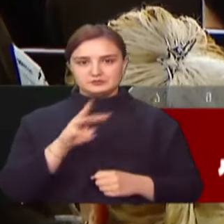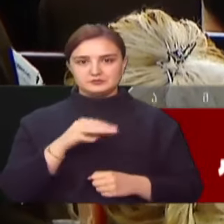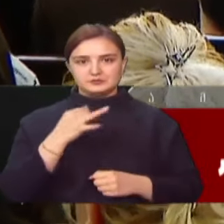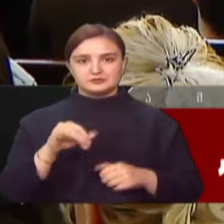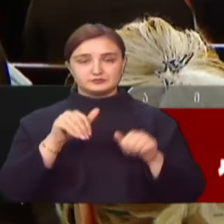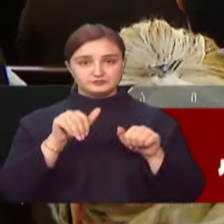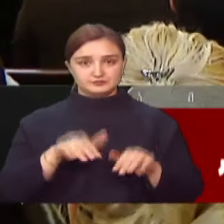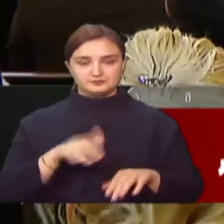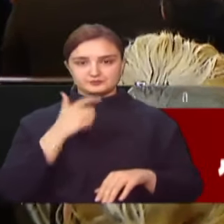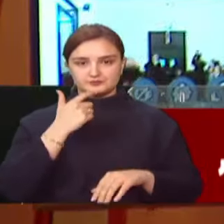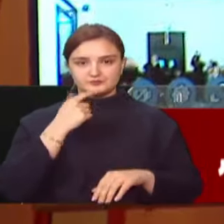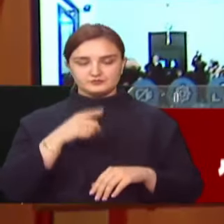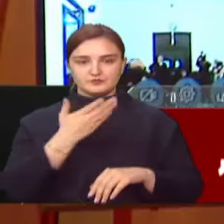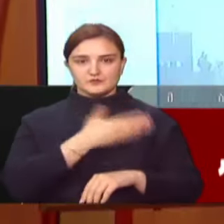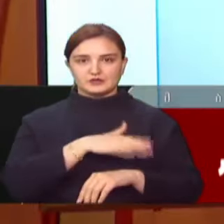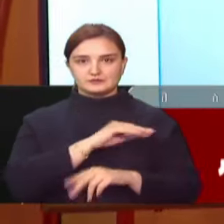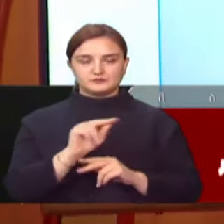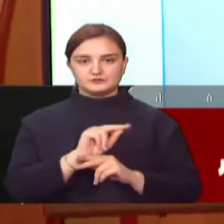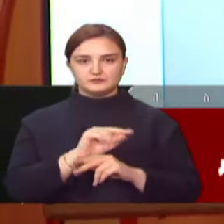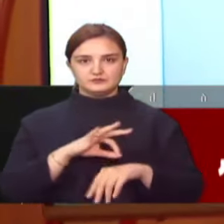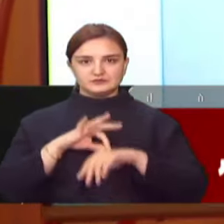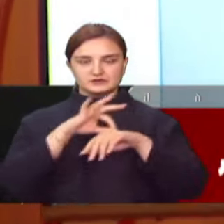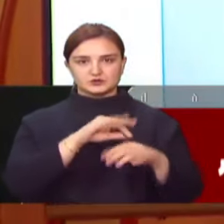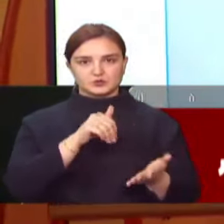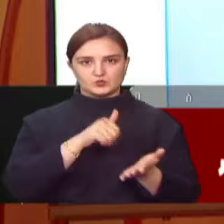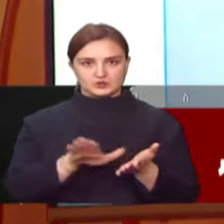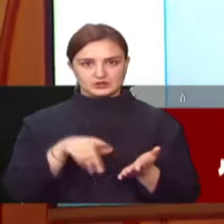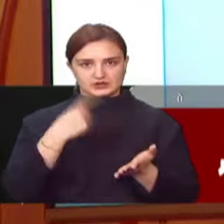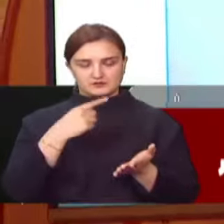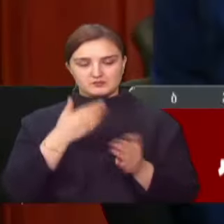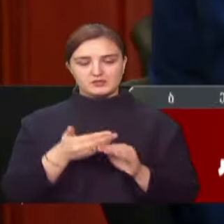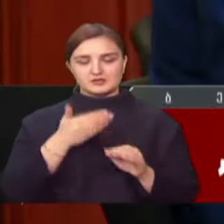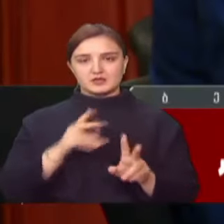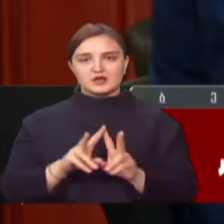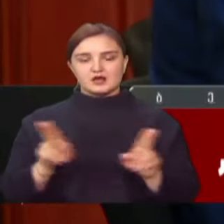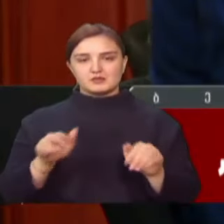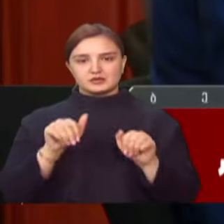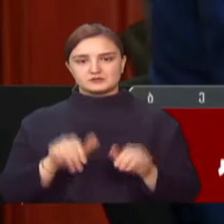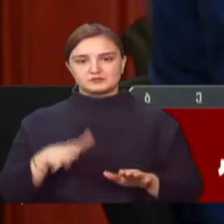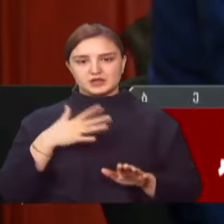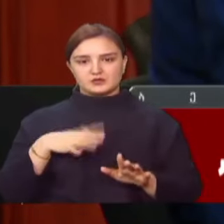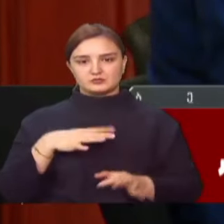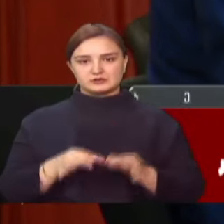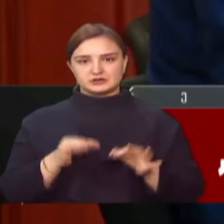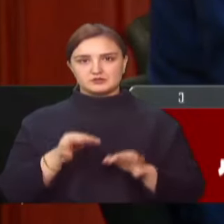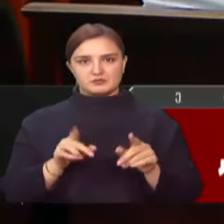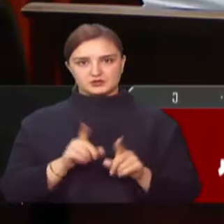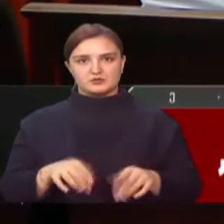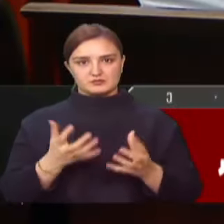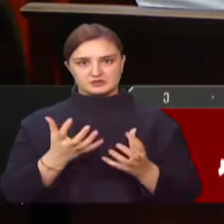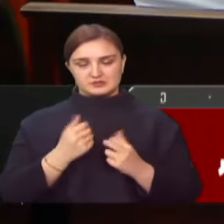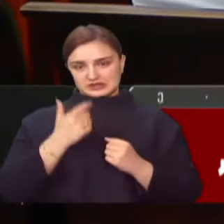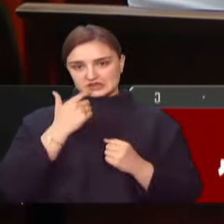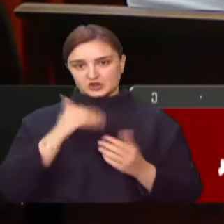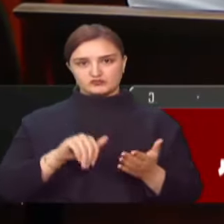gada scotilebit. Sa acașul spolone ci samkur naud gada quanaze uariet cuam. Manam de mzgausi gada scotileba cartuna sa samartlu eb mațmires. Sa